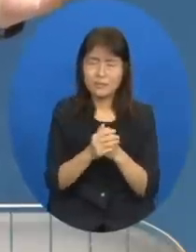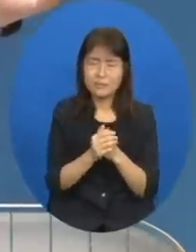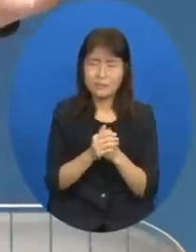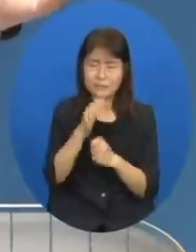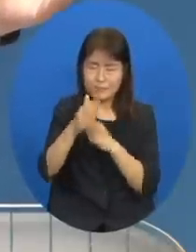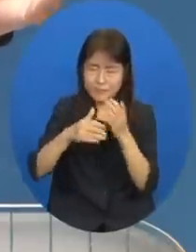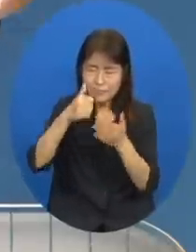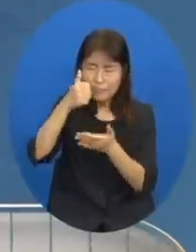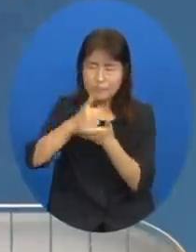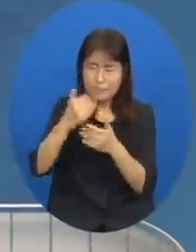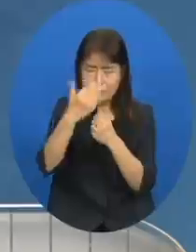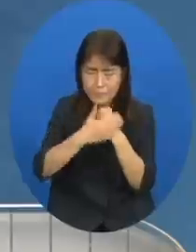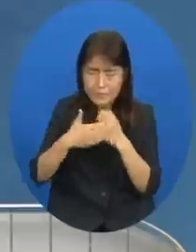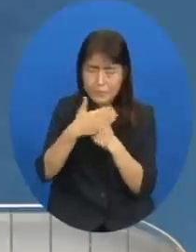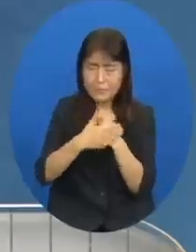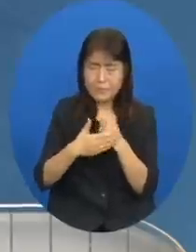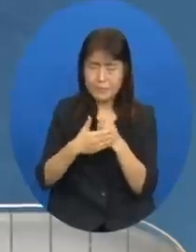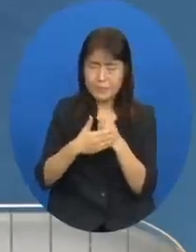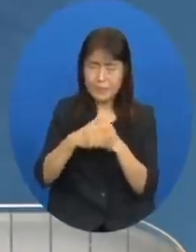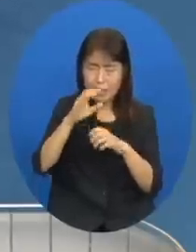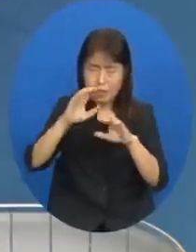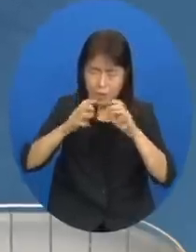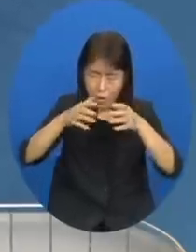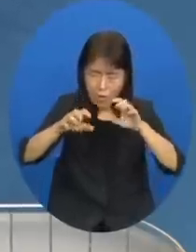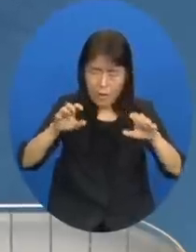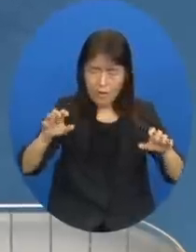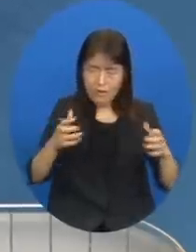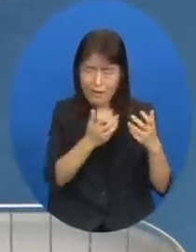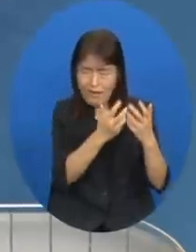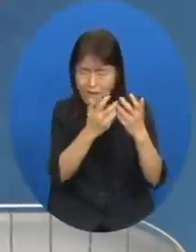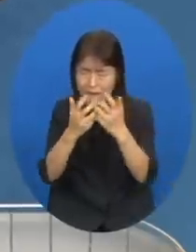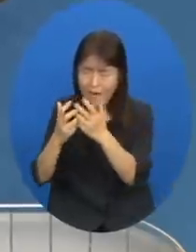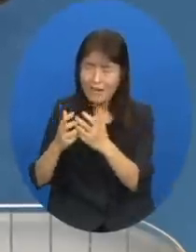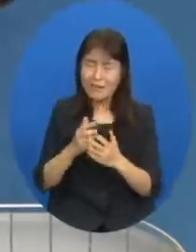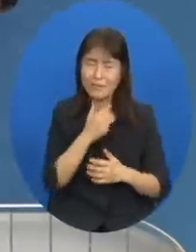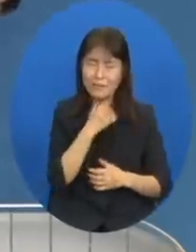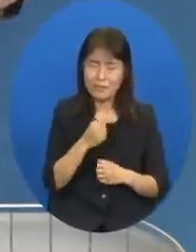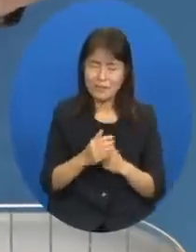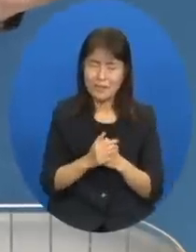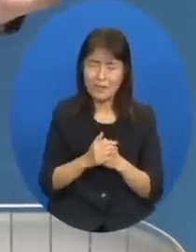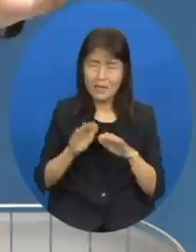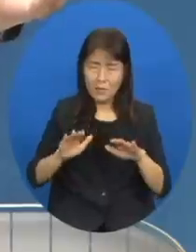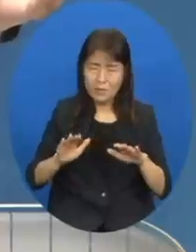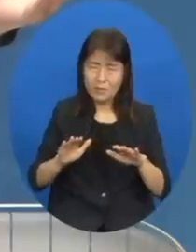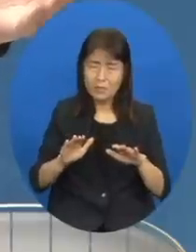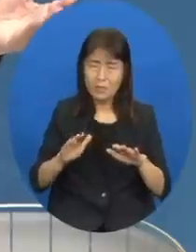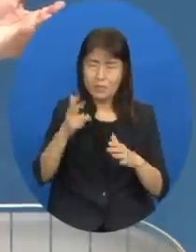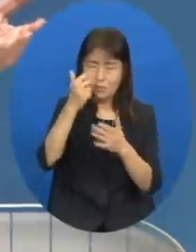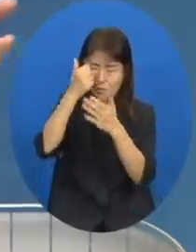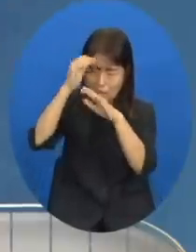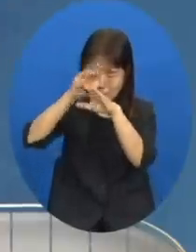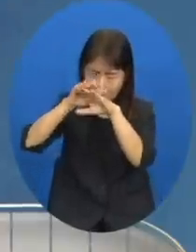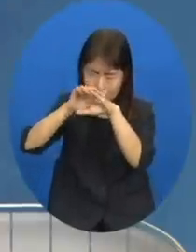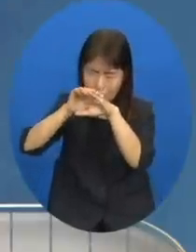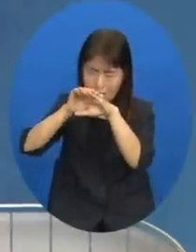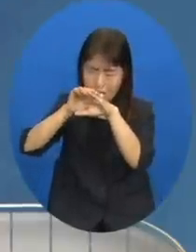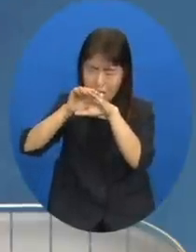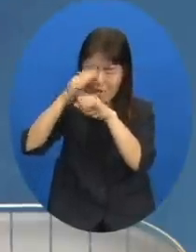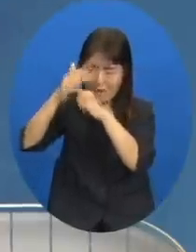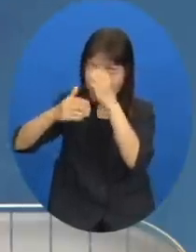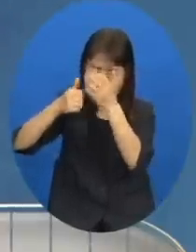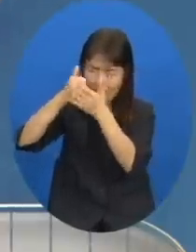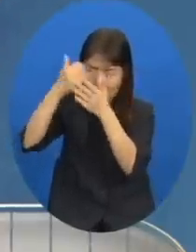하나님의 은혜가 열방에 가득하기를 원합니다 오늘도 주의 손에 하나님의